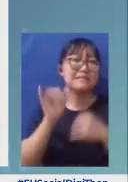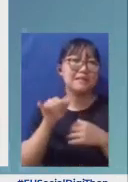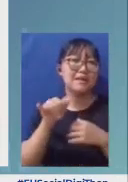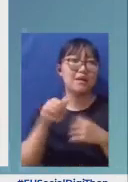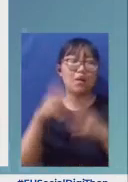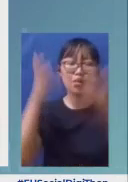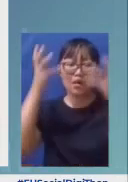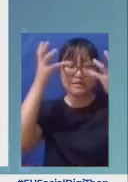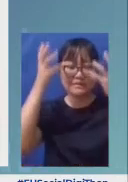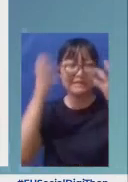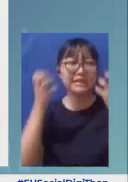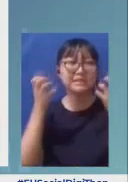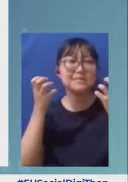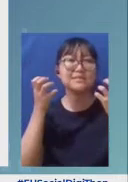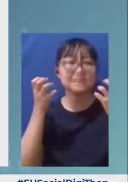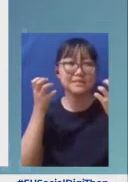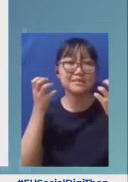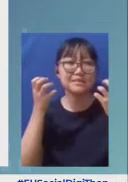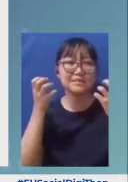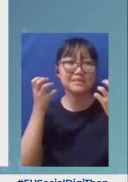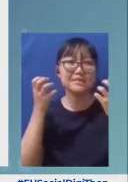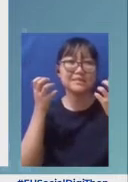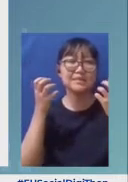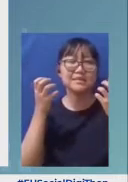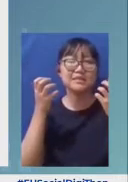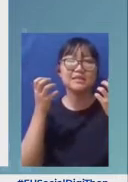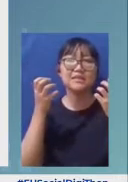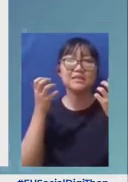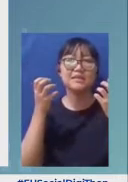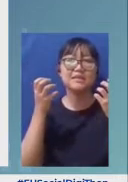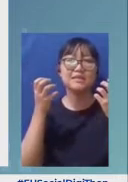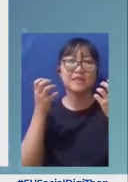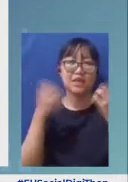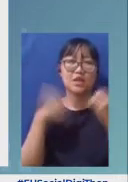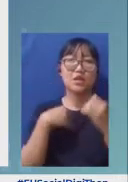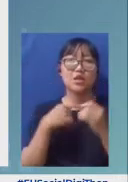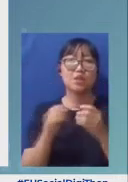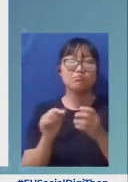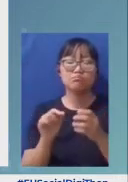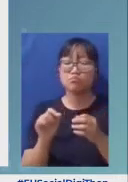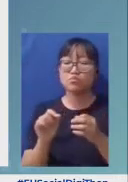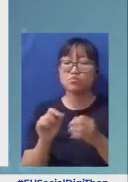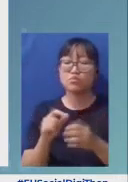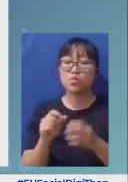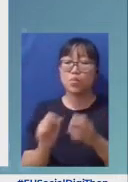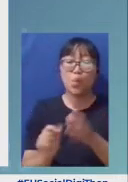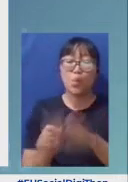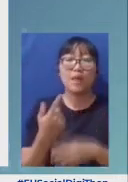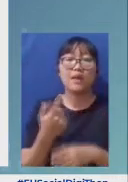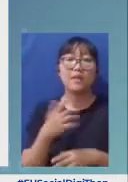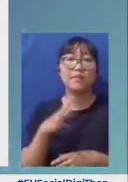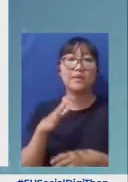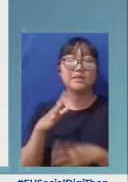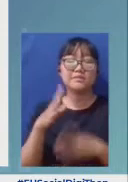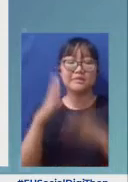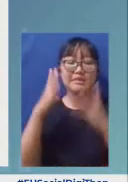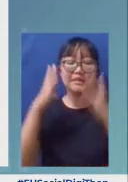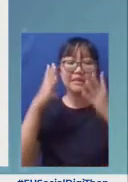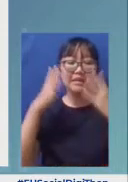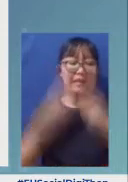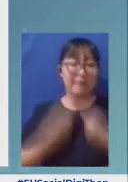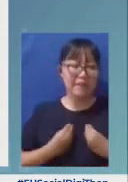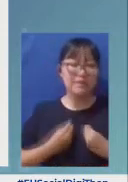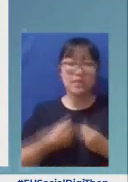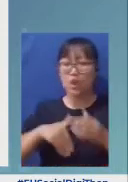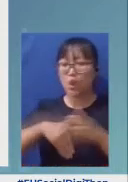banget ya, lalu dia mulai dengan depresi dan sebagainya, nggak mau keluar kamar, nah itu lebih parah. Nah,